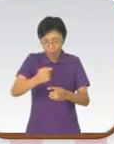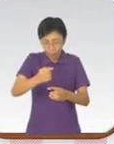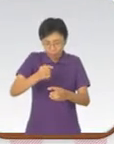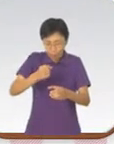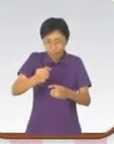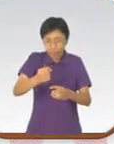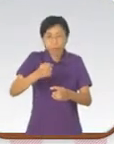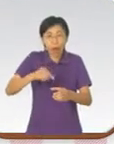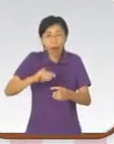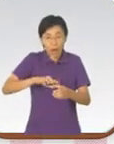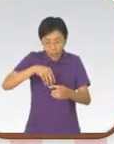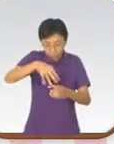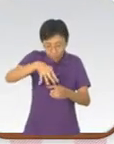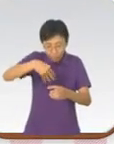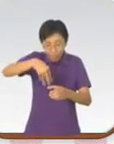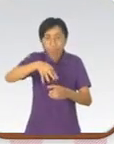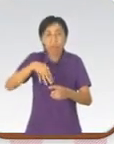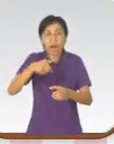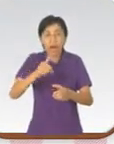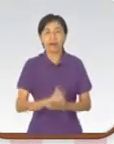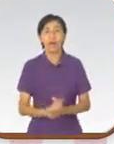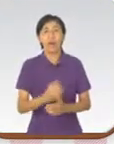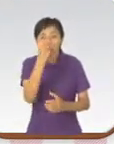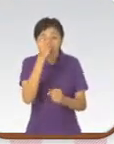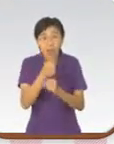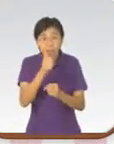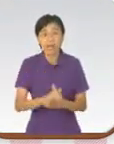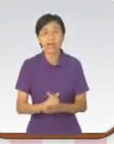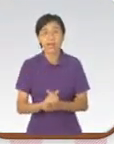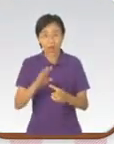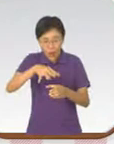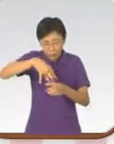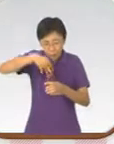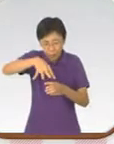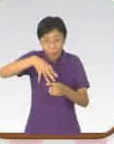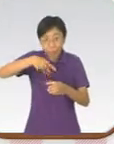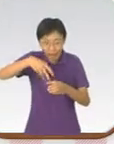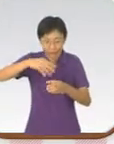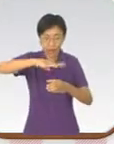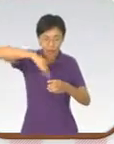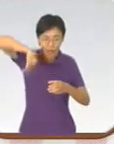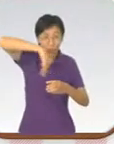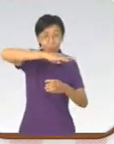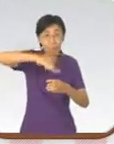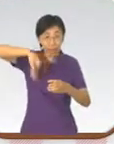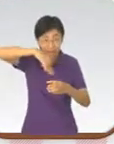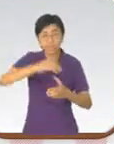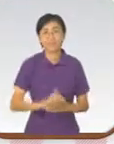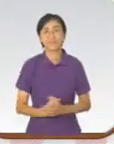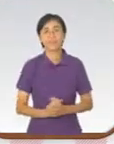ไม่ยากเลย ไม่ยากเลยค่ะ ผมขอทำได้ไหมคร ับ ได้อันนี้ไขว้อีกทีนึง ไขว้อีกทีอะครับ ลองบีบดู กล้ามา